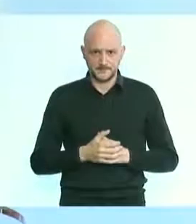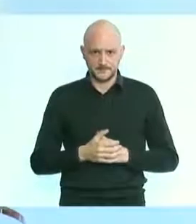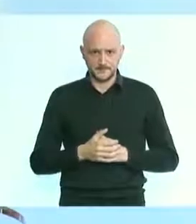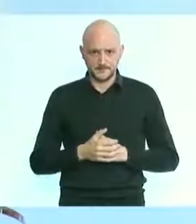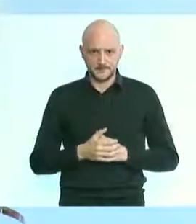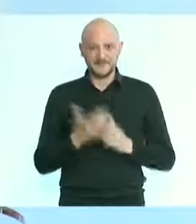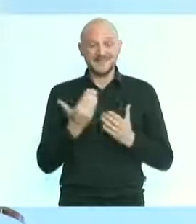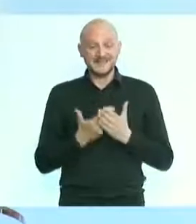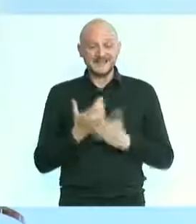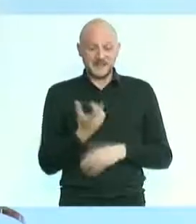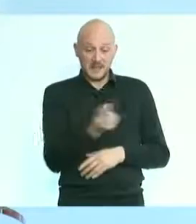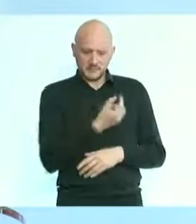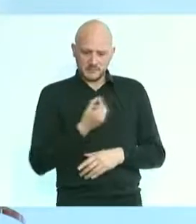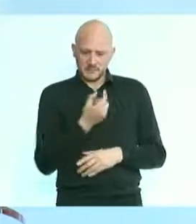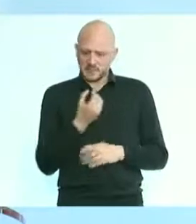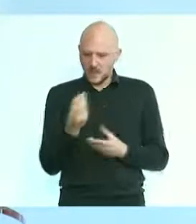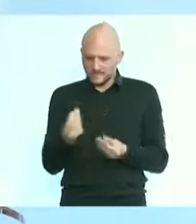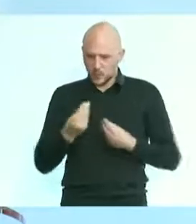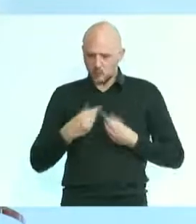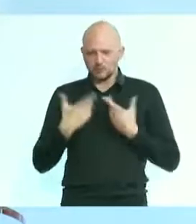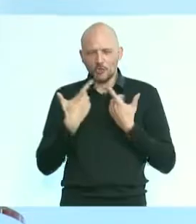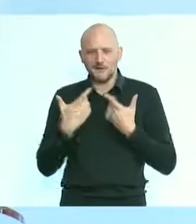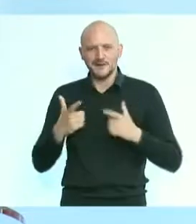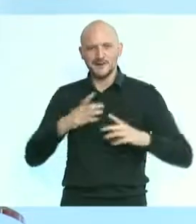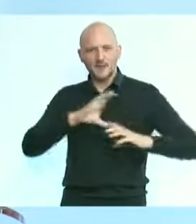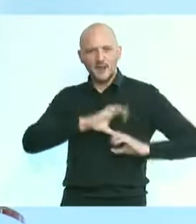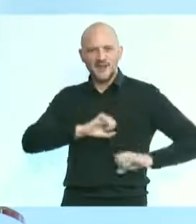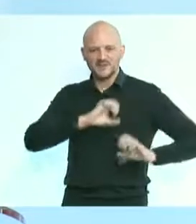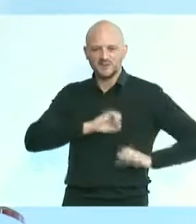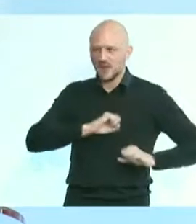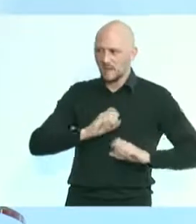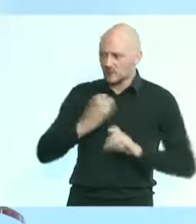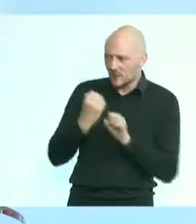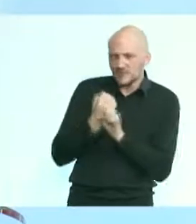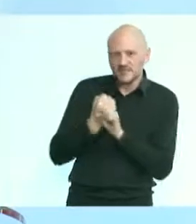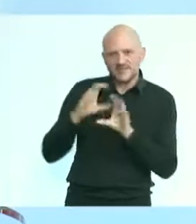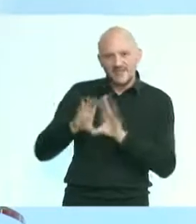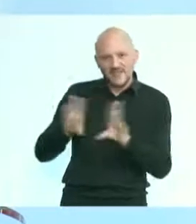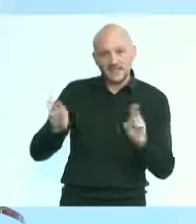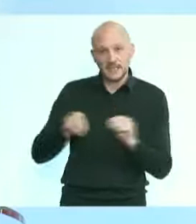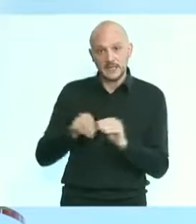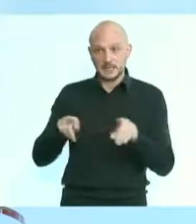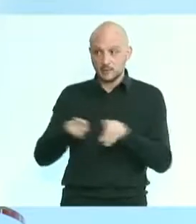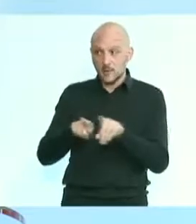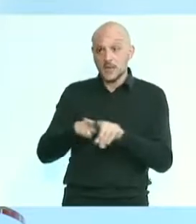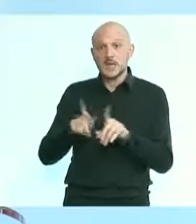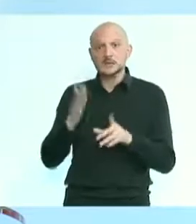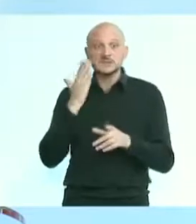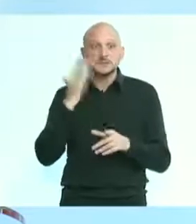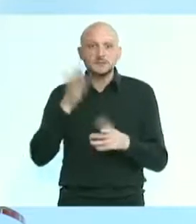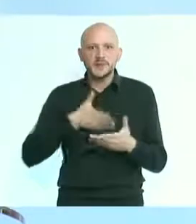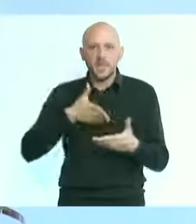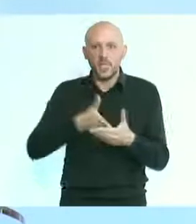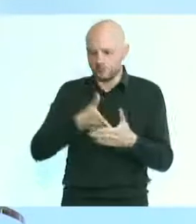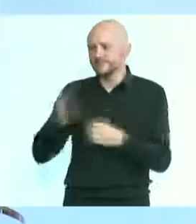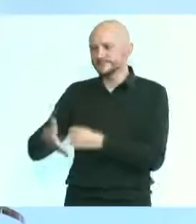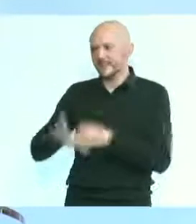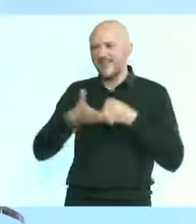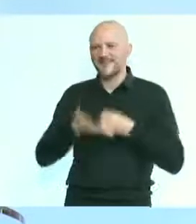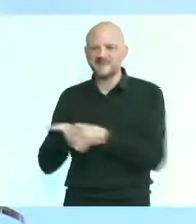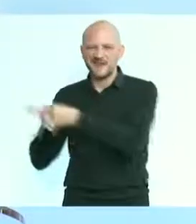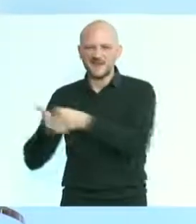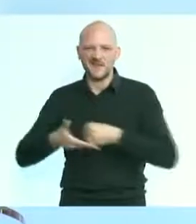d'expérimenter le travail en équipe et aussi de trouver davantage de motivation grâce à l'entraide face aux difficultés, et puis ça permettra aussi